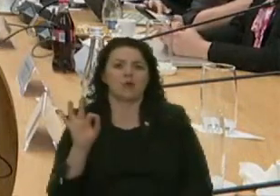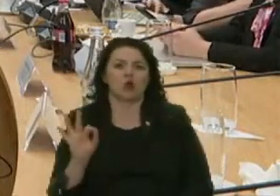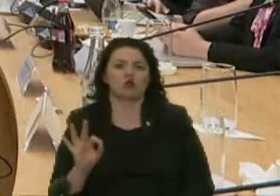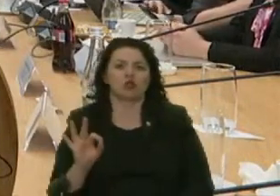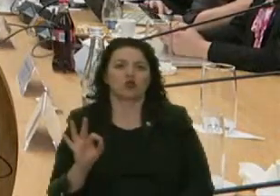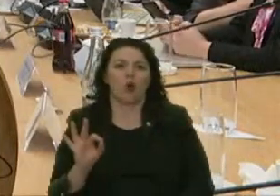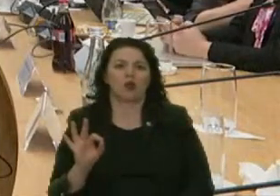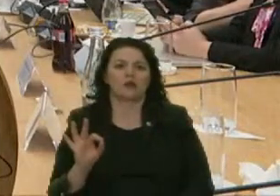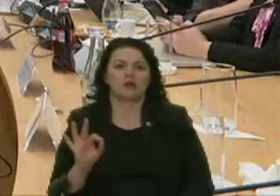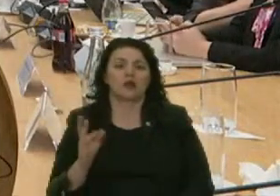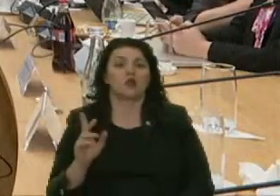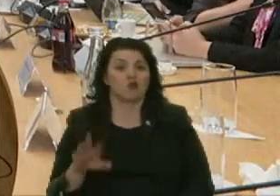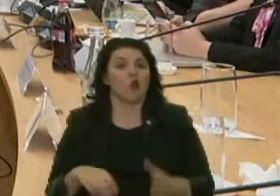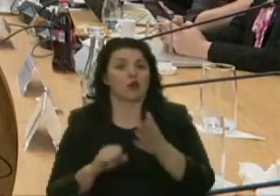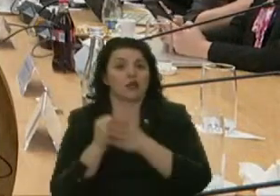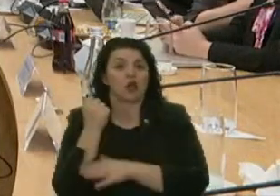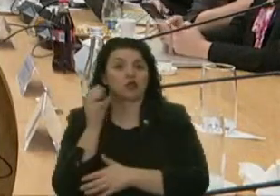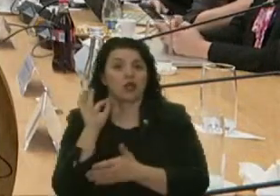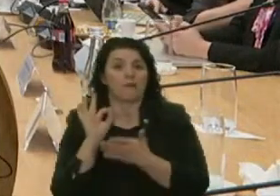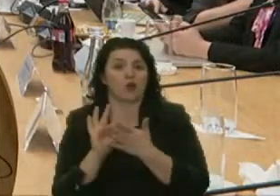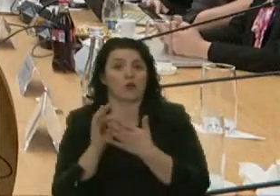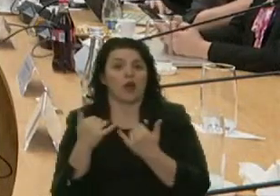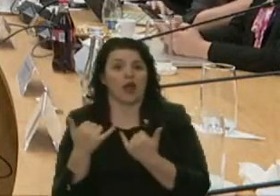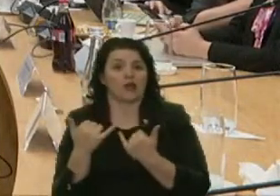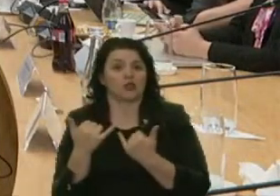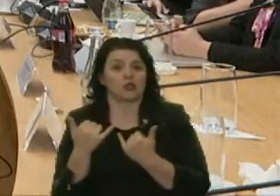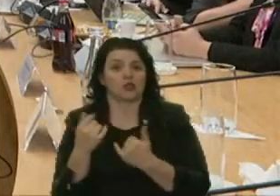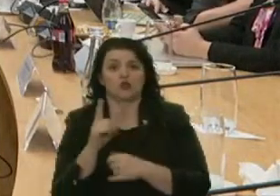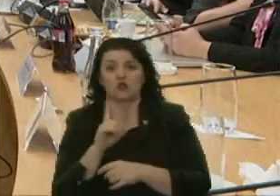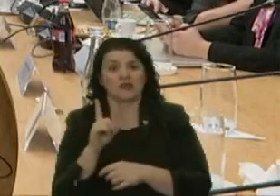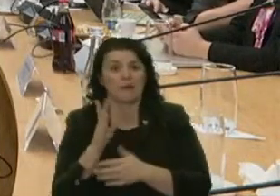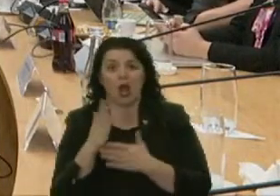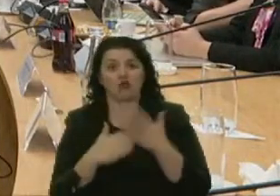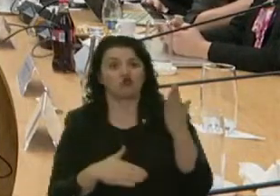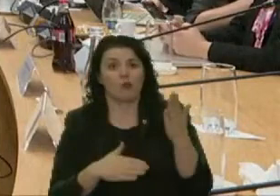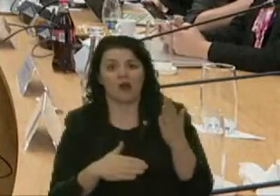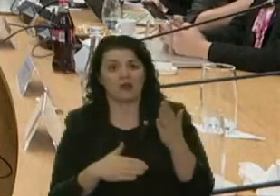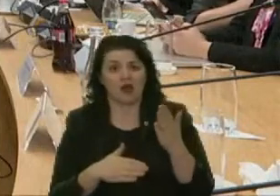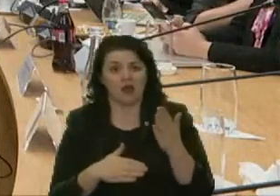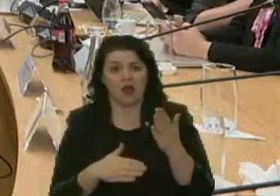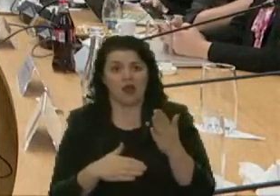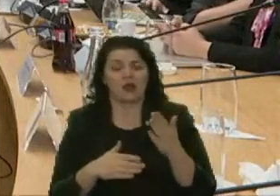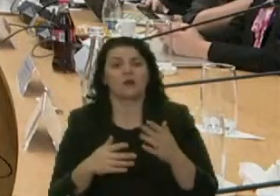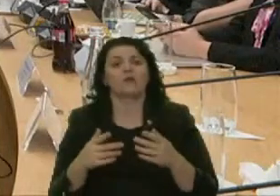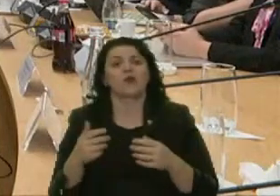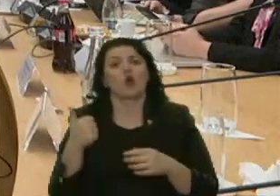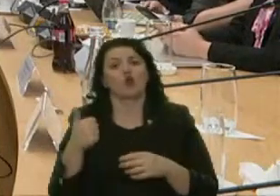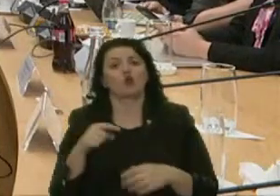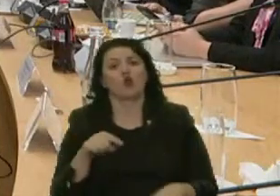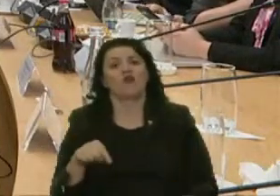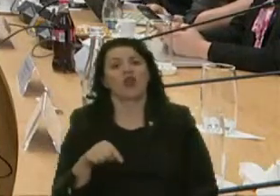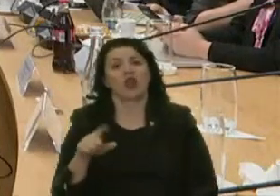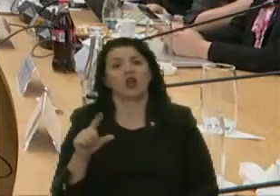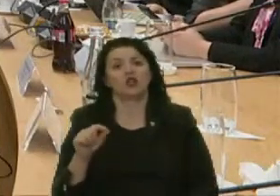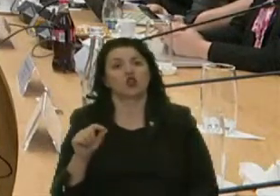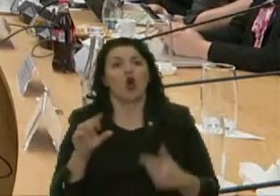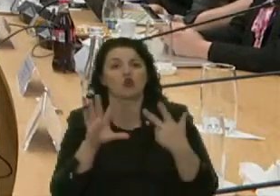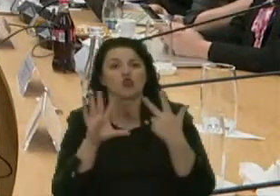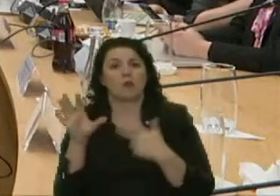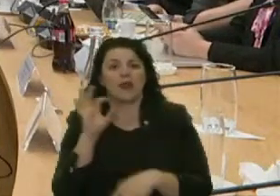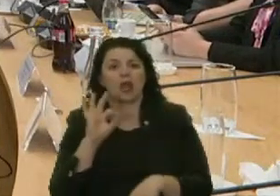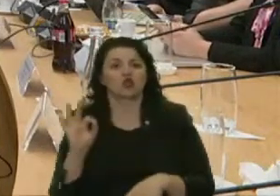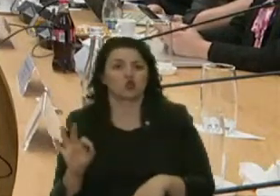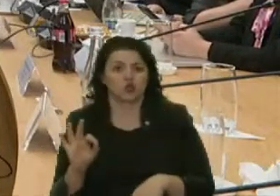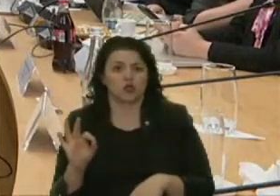vorbind chiar și cu creșterea promisă azi nu suntem nici măcar la jumătate din cele 1,28% pentru